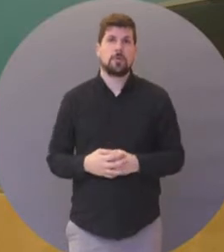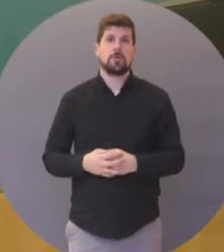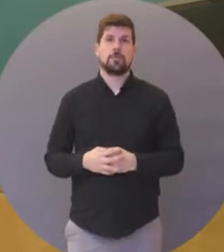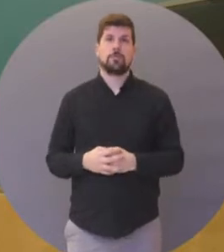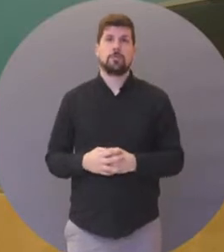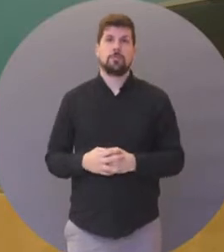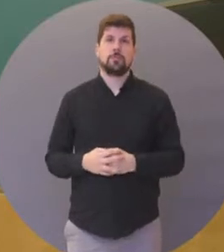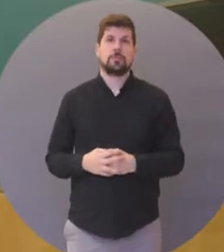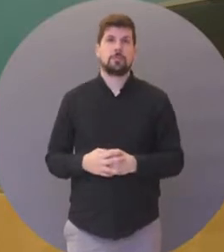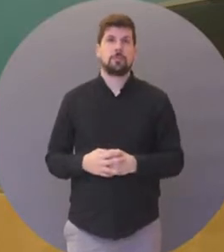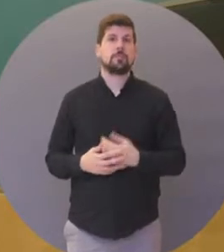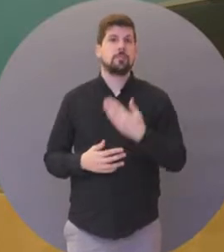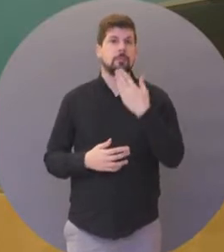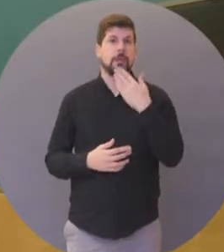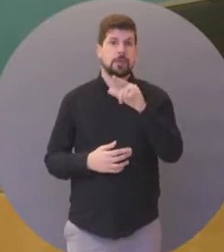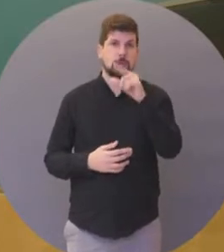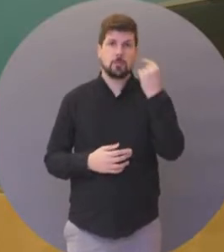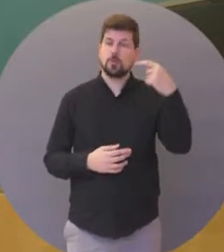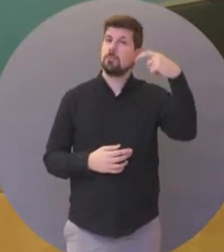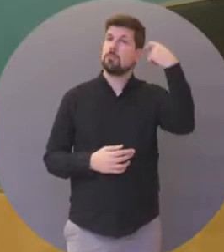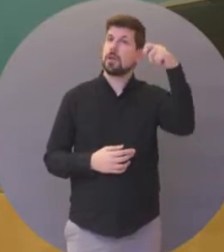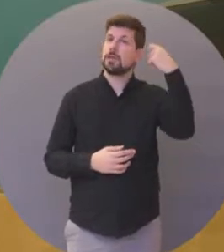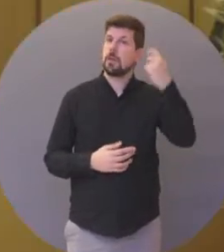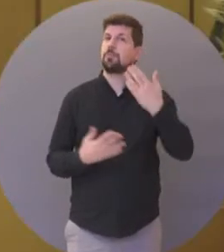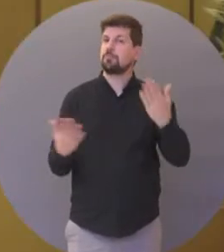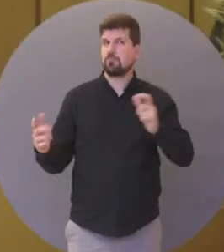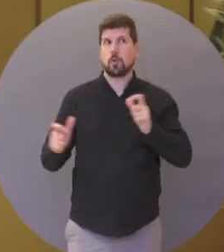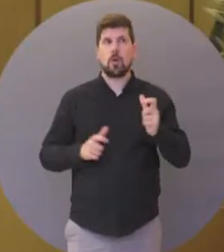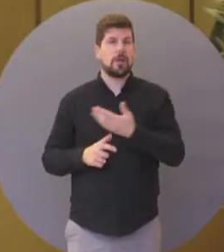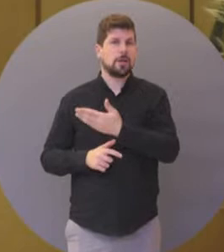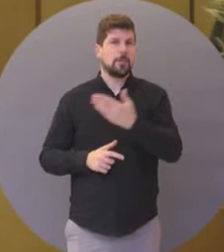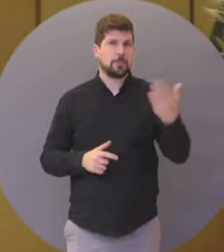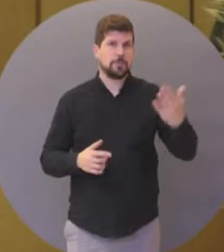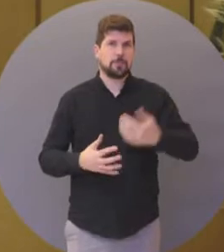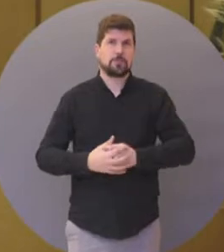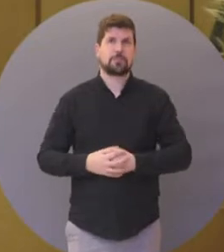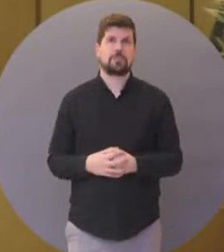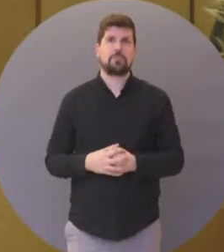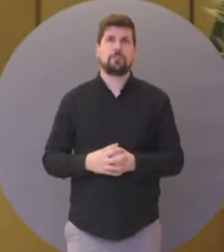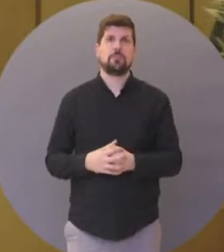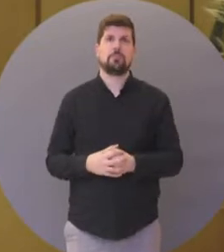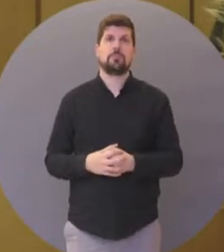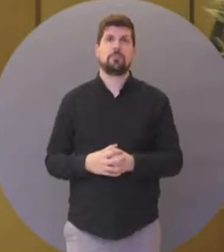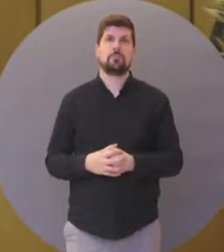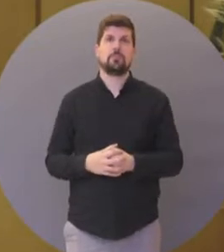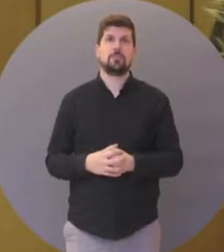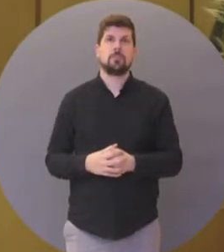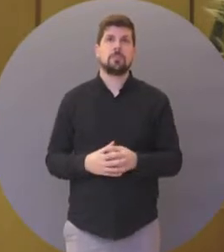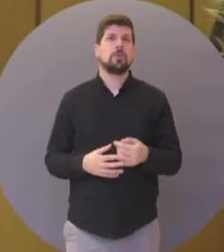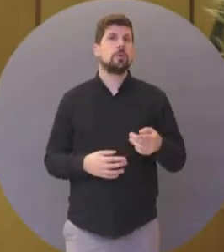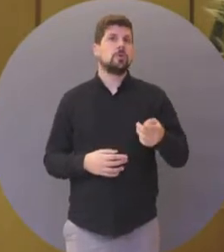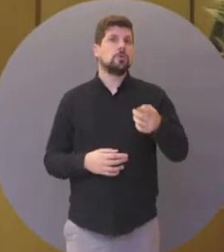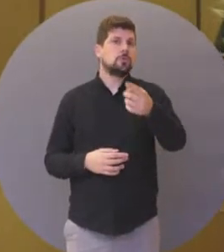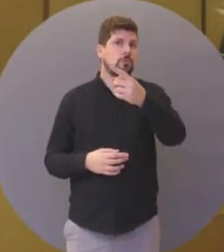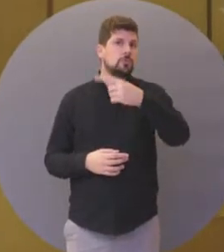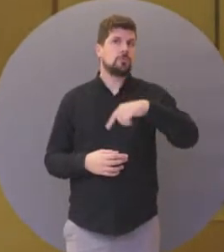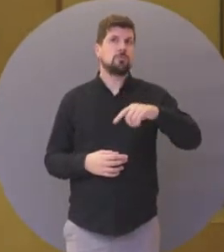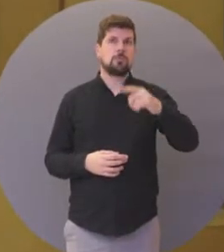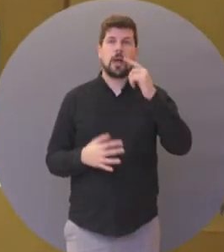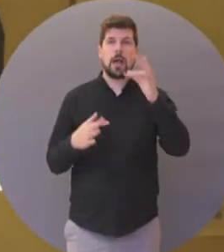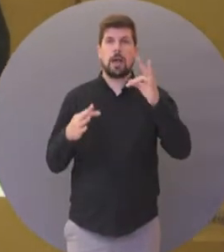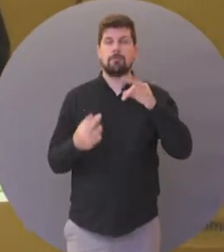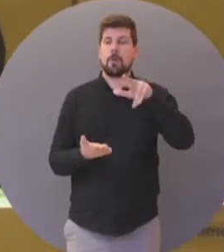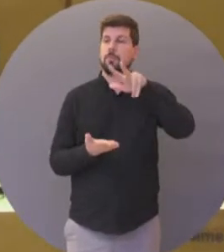merci monsieur le Président chers collègues je crois que entendre comme ça vient d'être dit parler d'accès au logement par